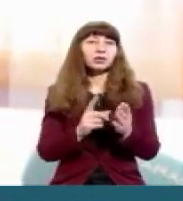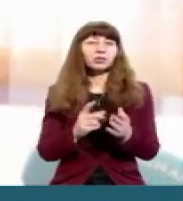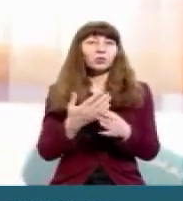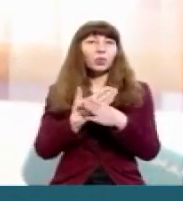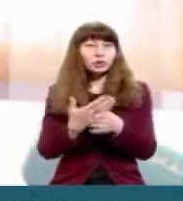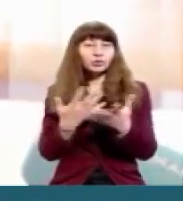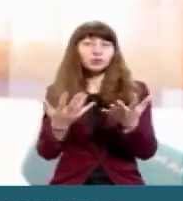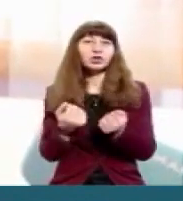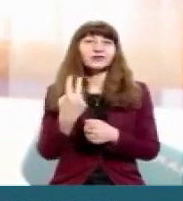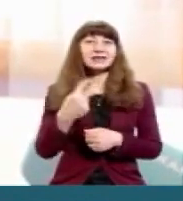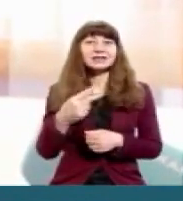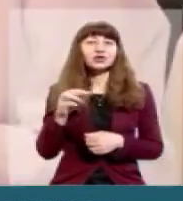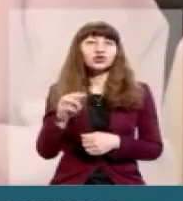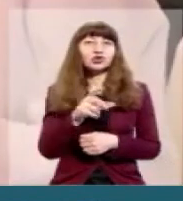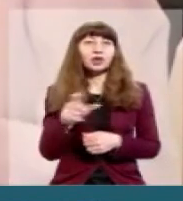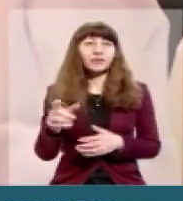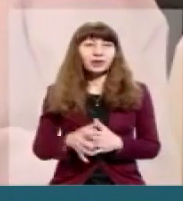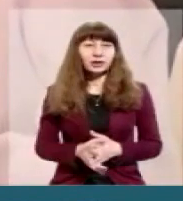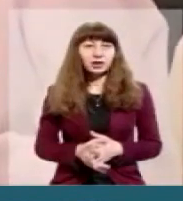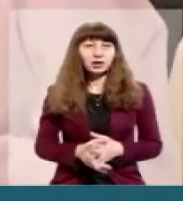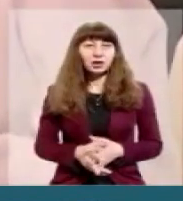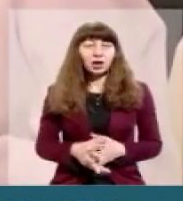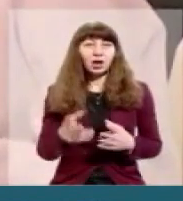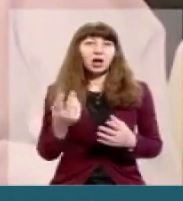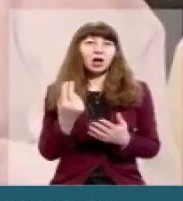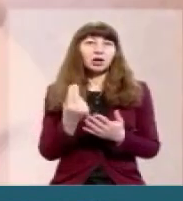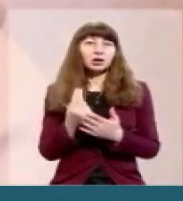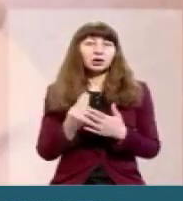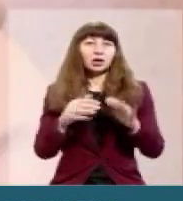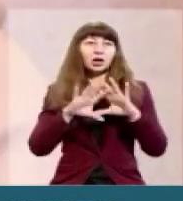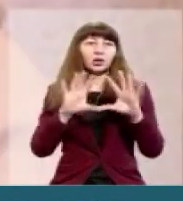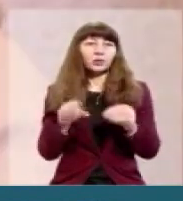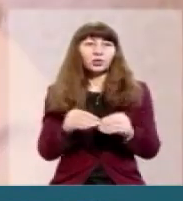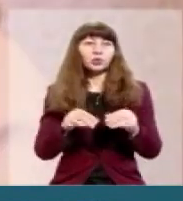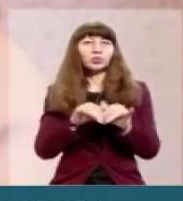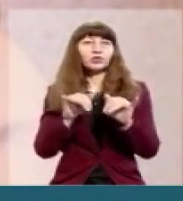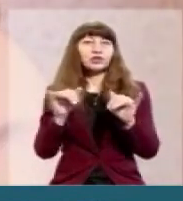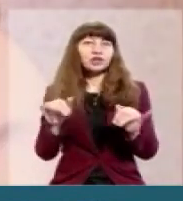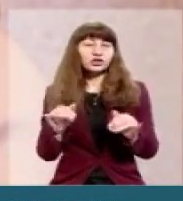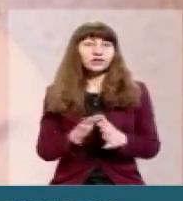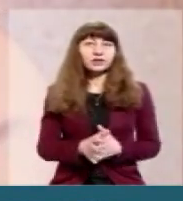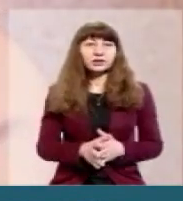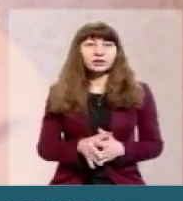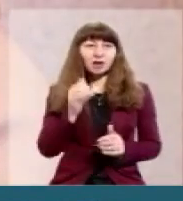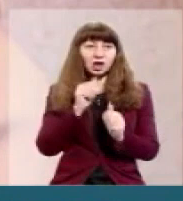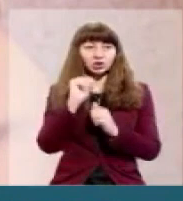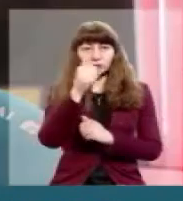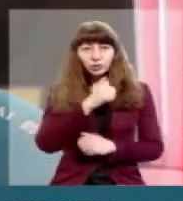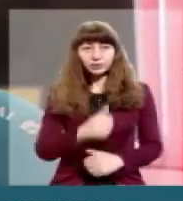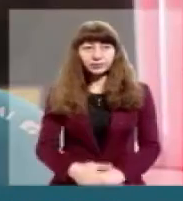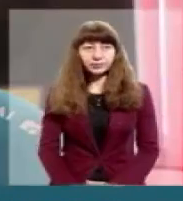бойынша 20,580 азамат жәрдемақы алып отыр. Жыл санап бөлінетін қаражат мөлшері де өсіп келеді, дейді сала